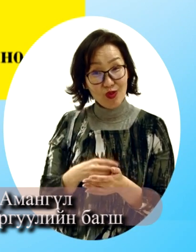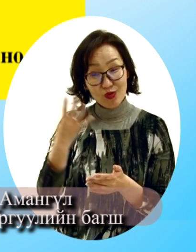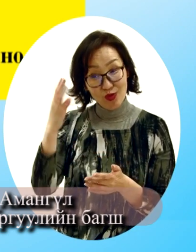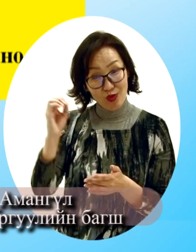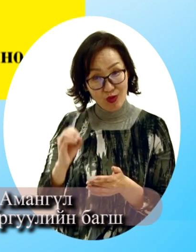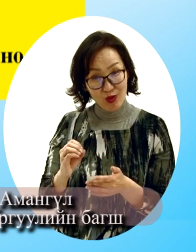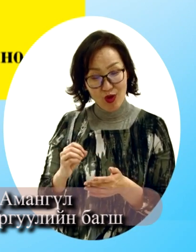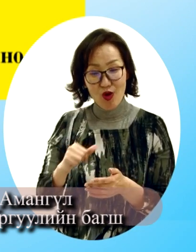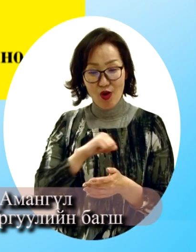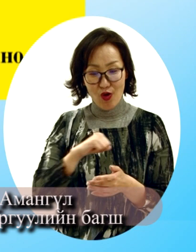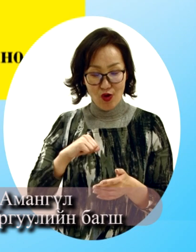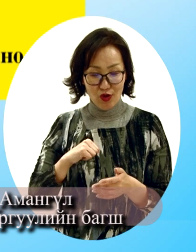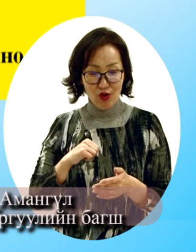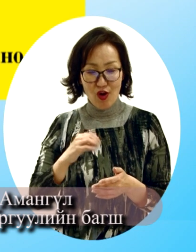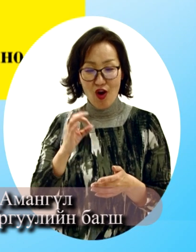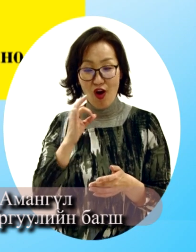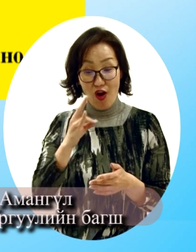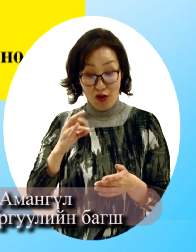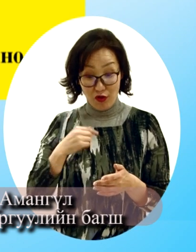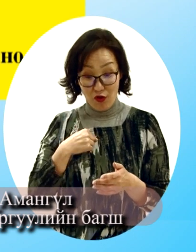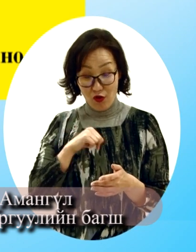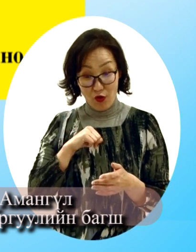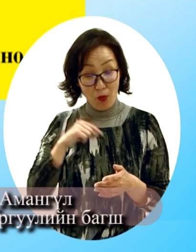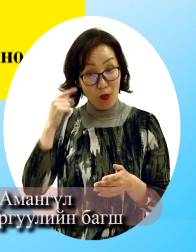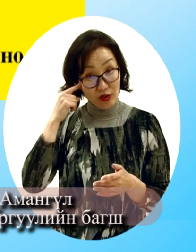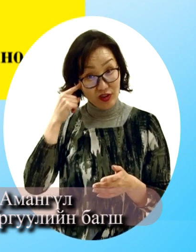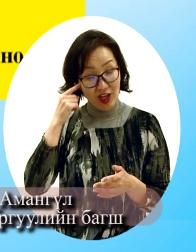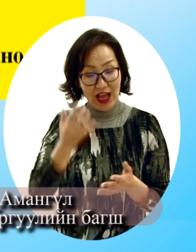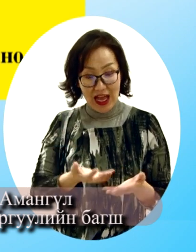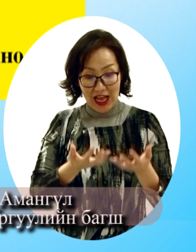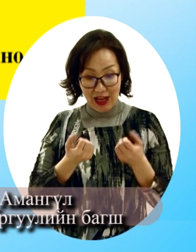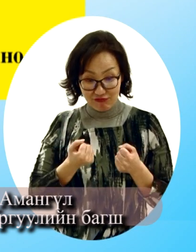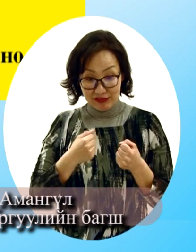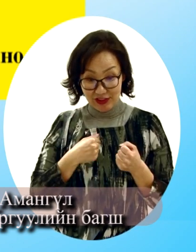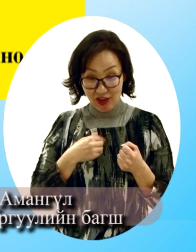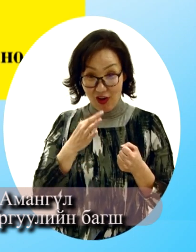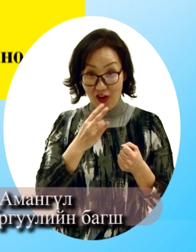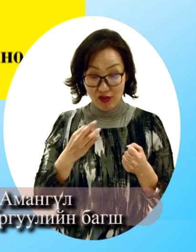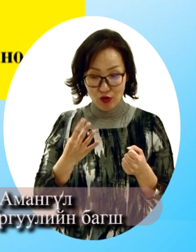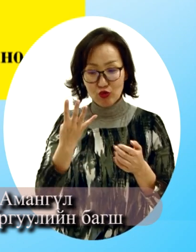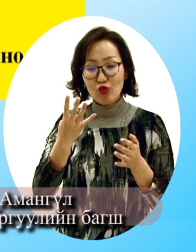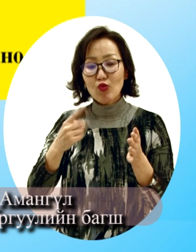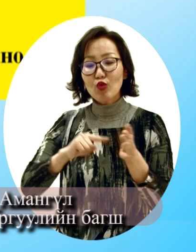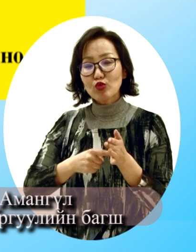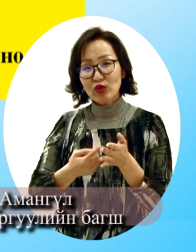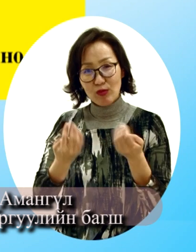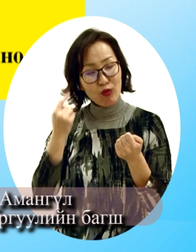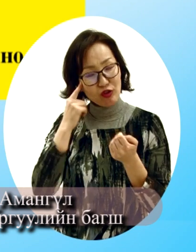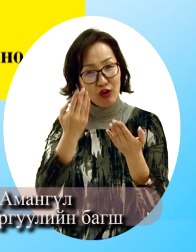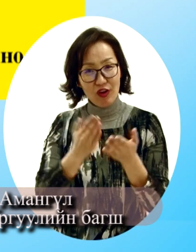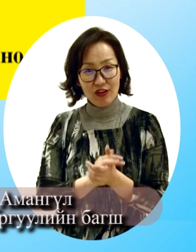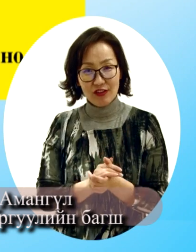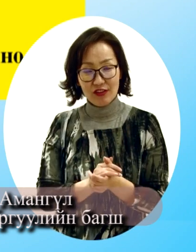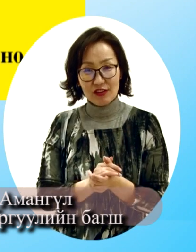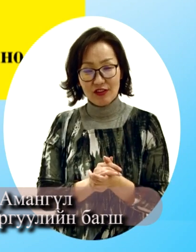Түздү 25-ке бөлсөк 4% болот. Үшүнчү кадам. Өзүбүздүн баамызды